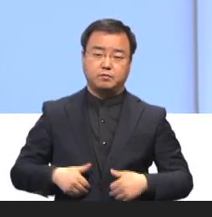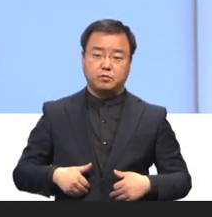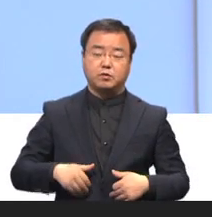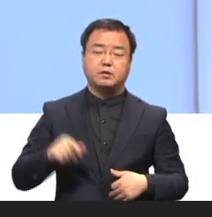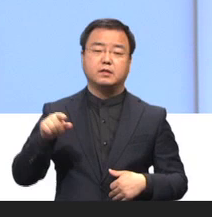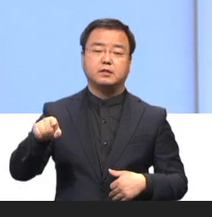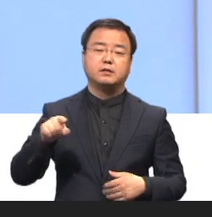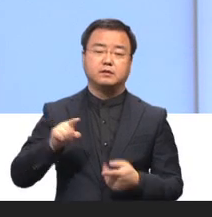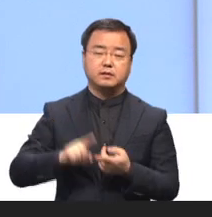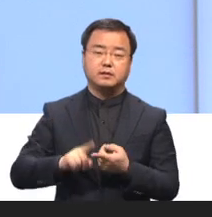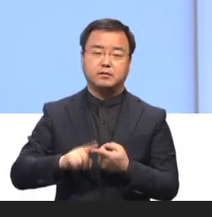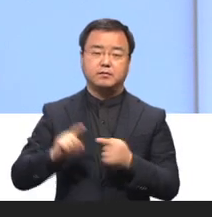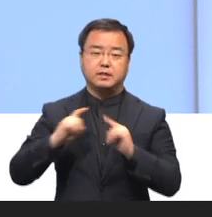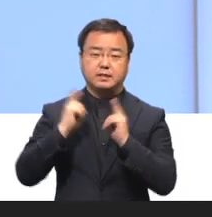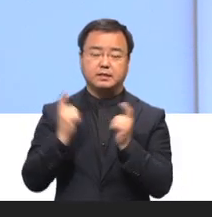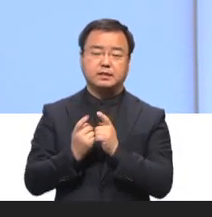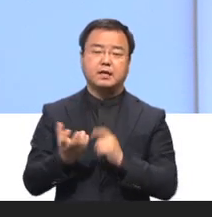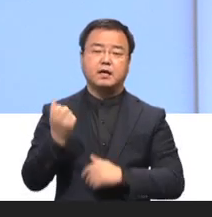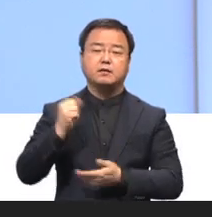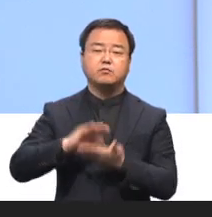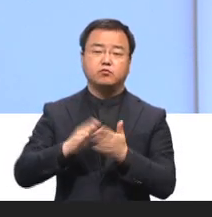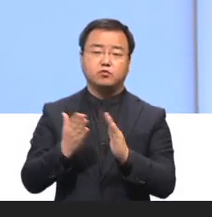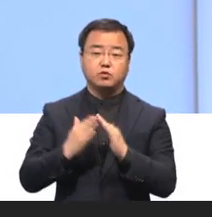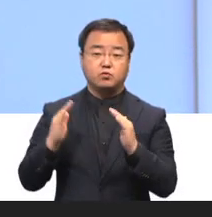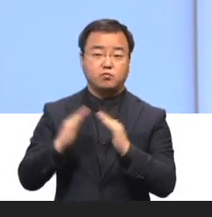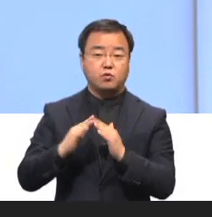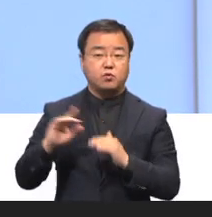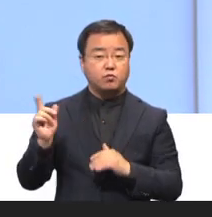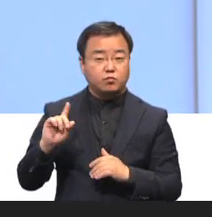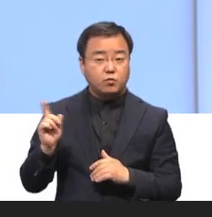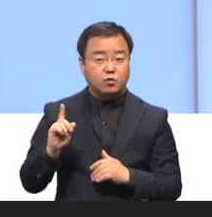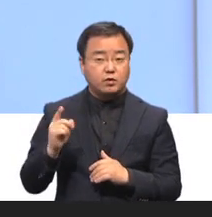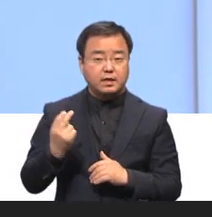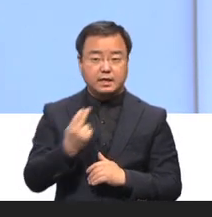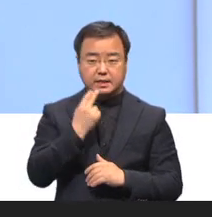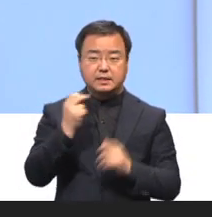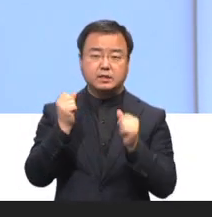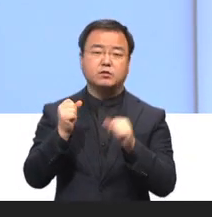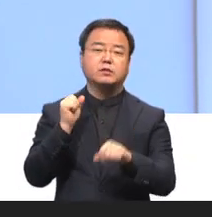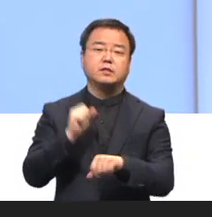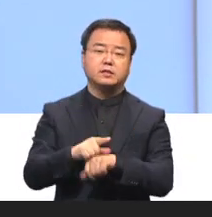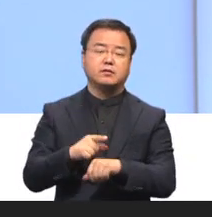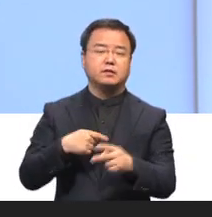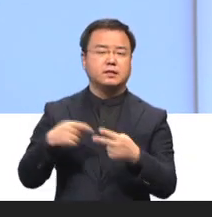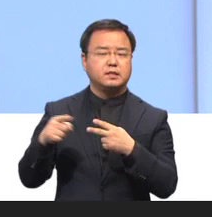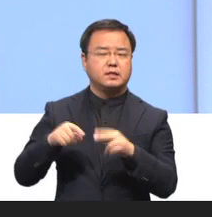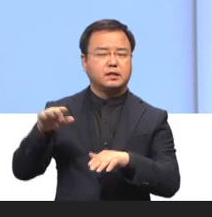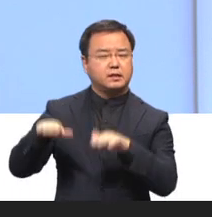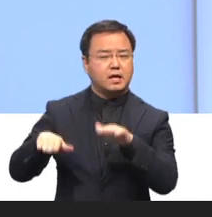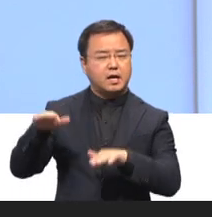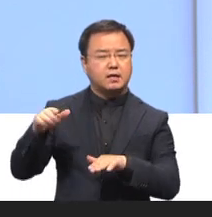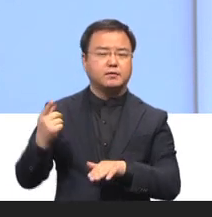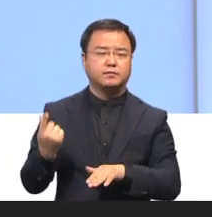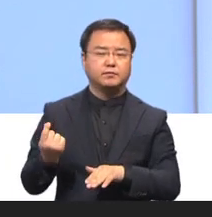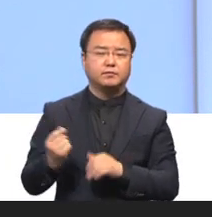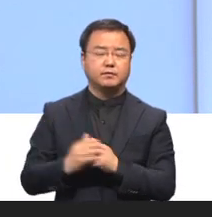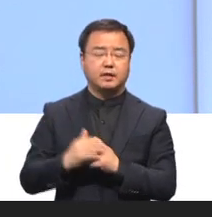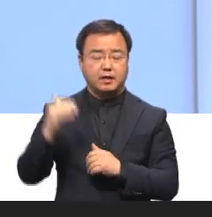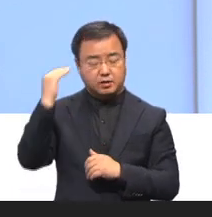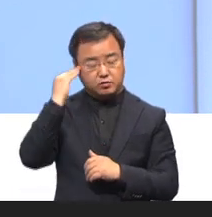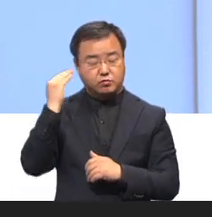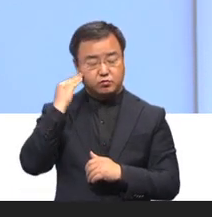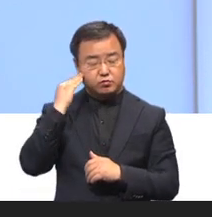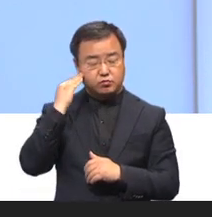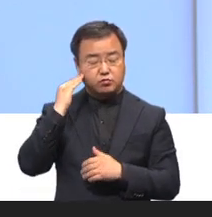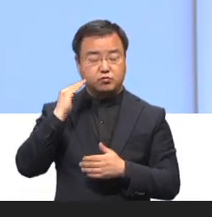아마도 사립유치원이 무엇인가, 사립유치원의 정체성에 대한 이해의 간극이 큰 게 아닌가 싶습니다. 한유총은